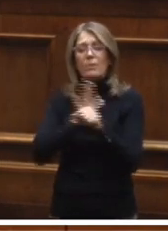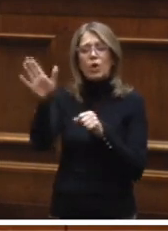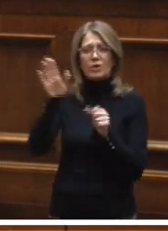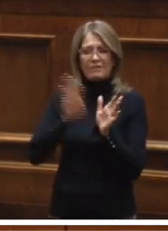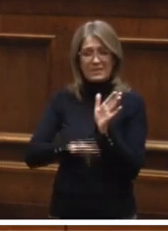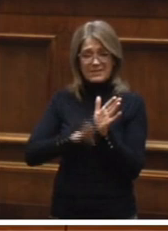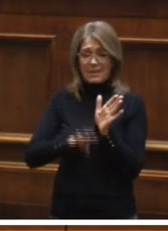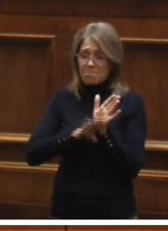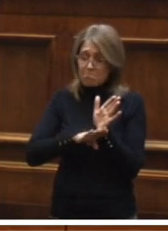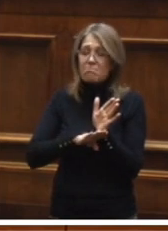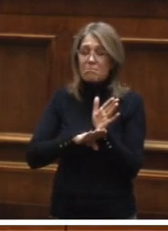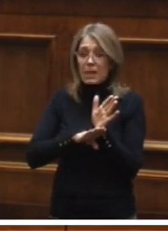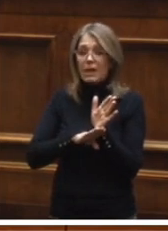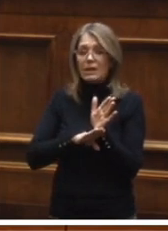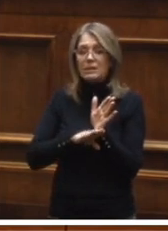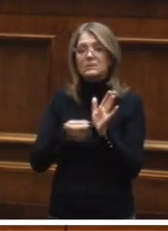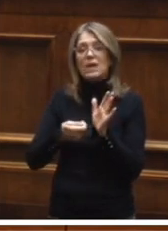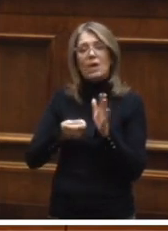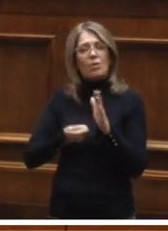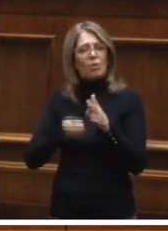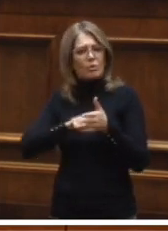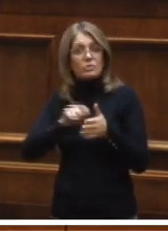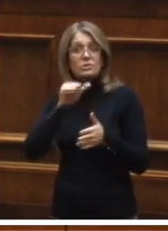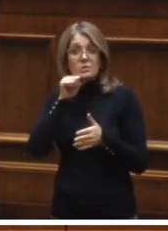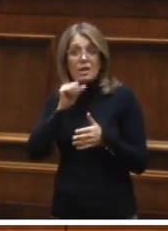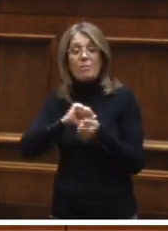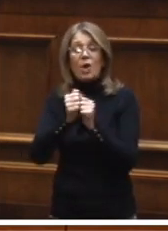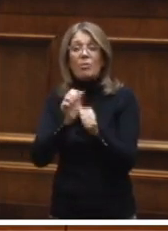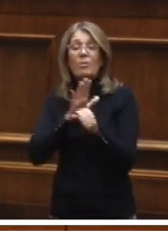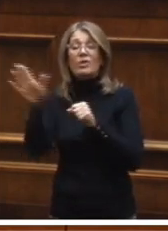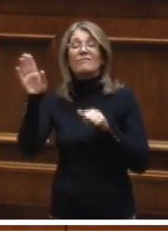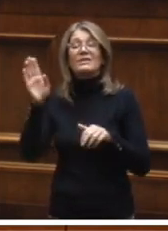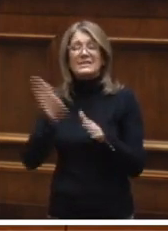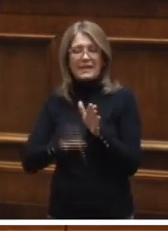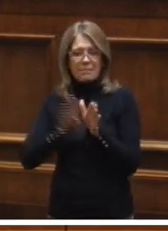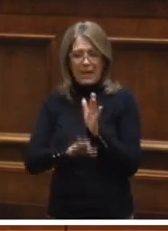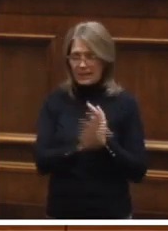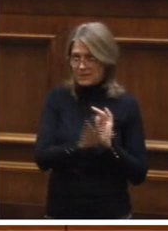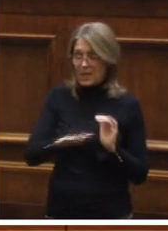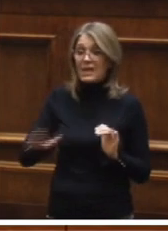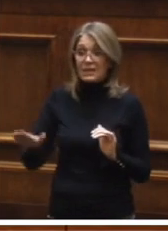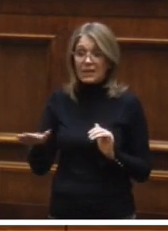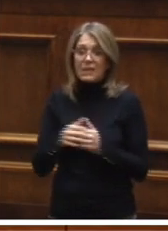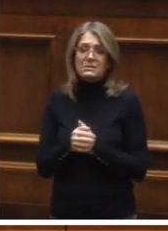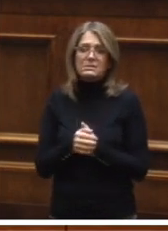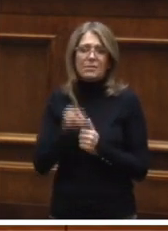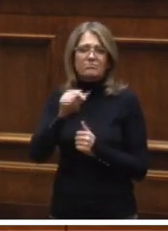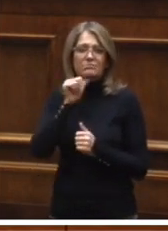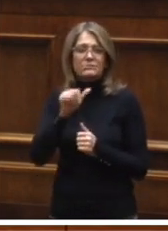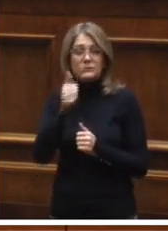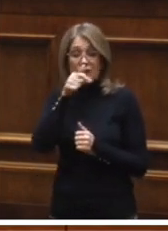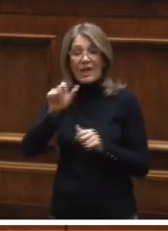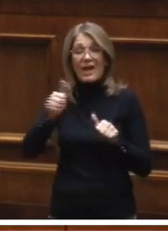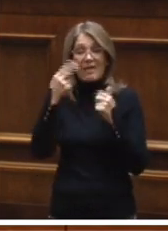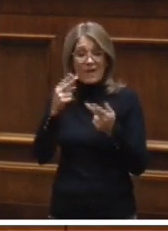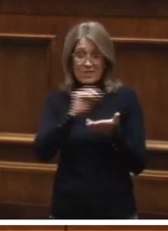obliku, uključujući i borbu protiv diskriminacije dece. Suština principa nediskriminacije je